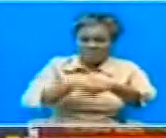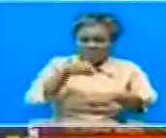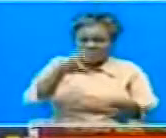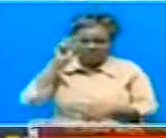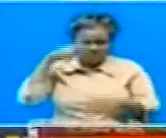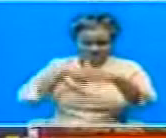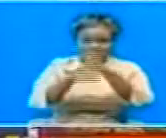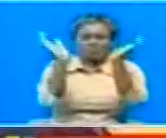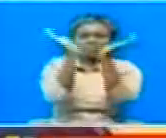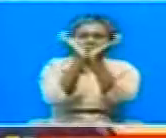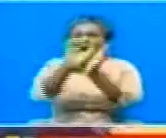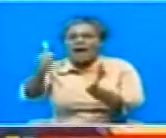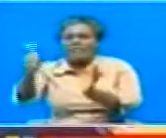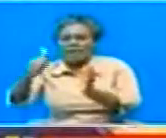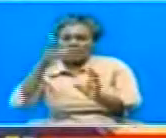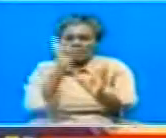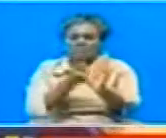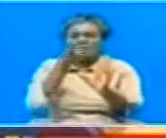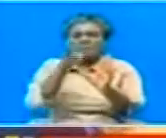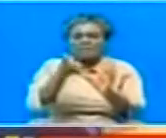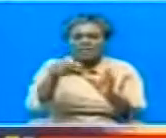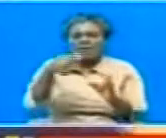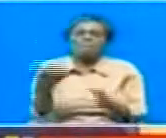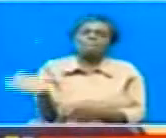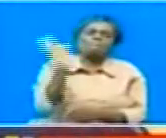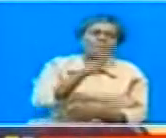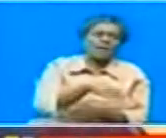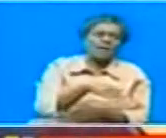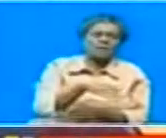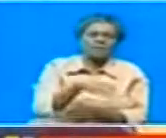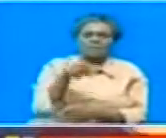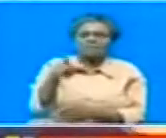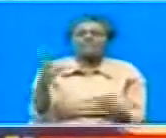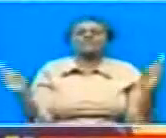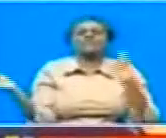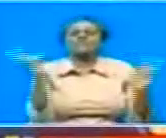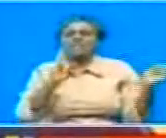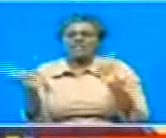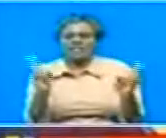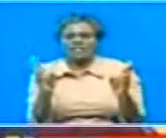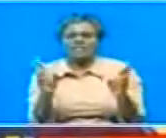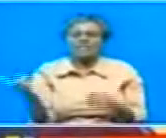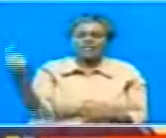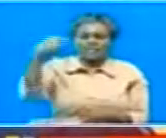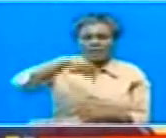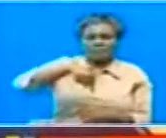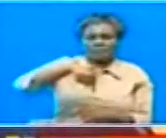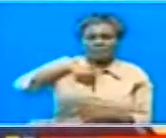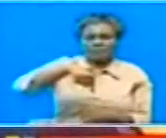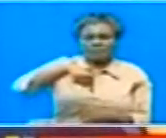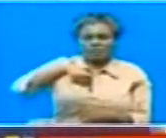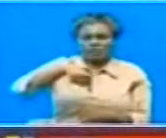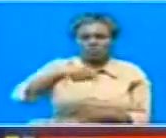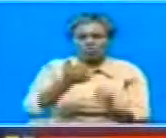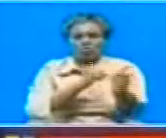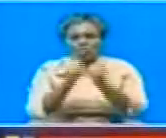wanaingia uwanjani, kuna wachezaji wale ambao watakuwa wameshakwisha recover, watakuwa pale tayari washarejea kutoka, watakuwa tayari kucheza